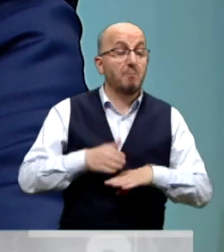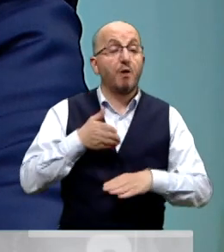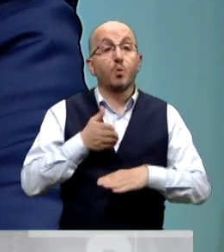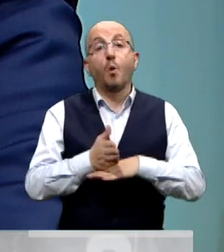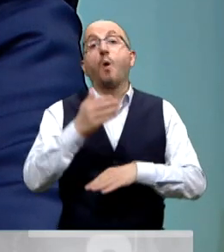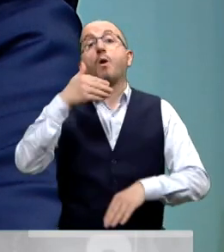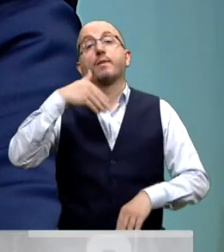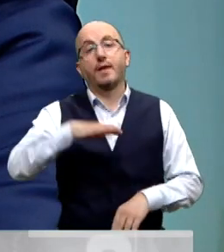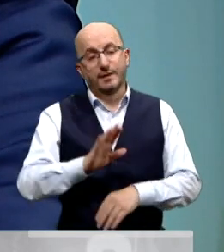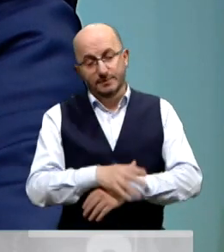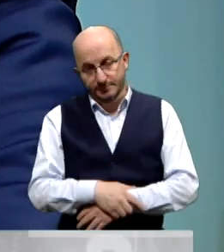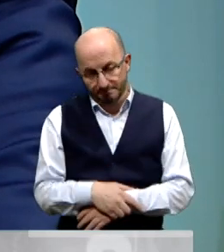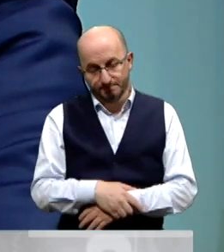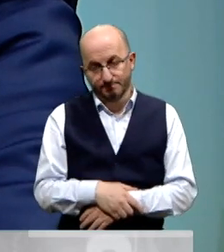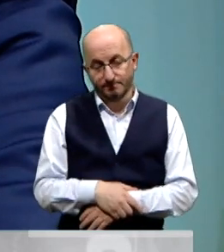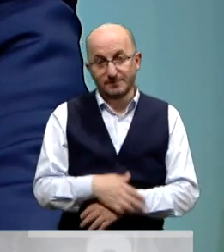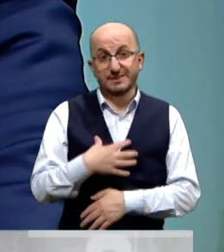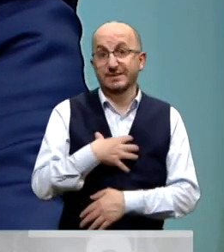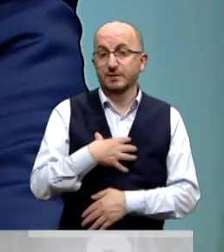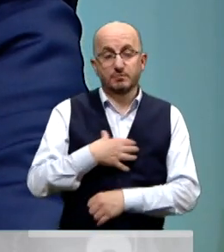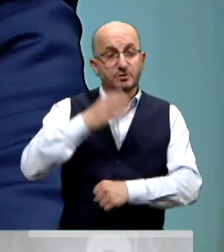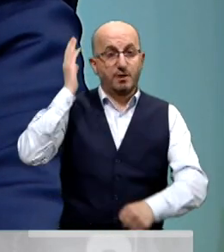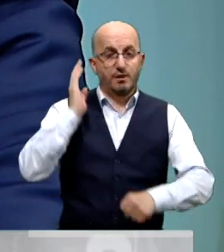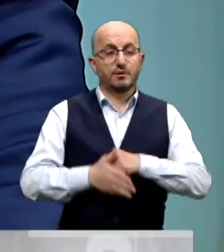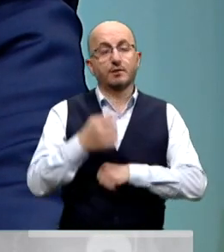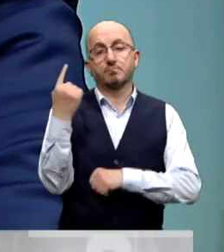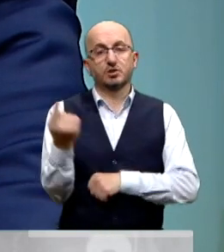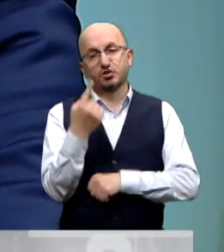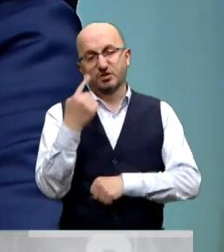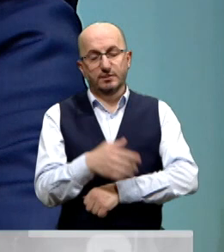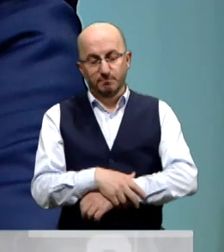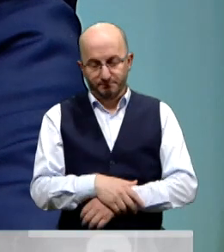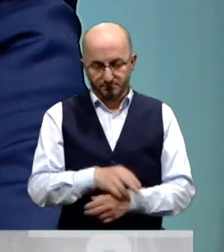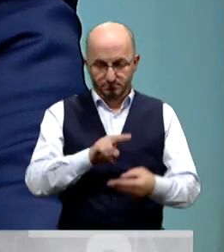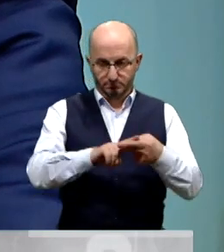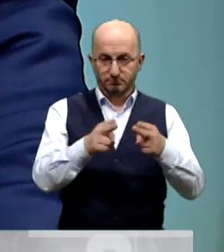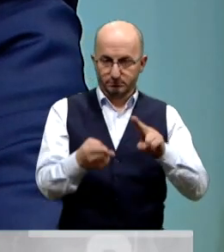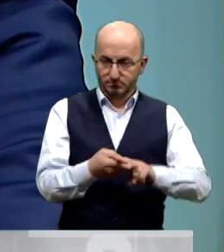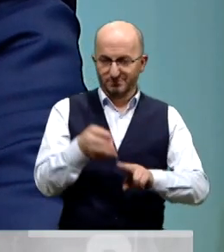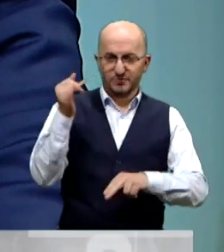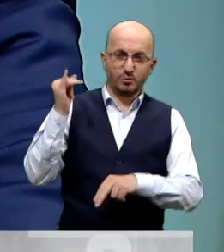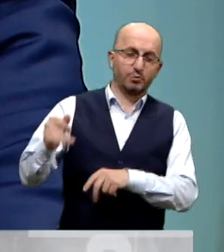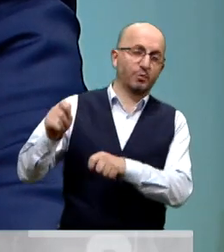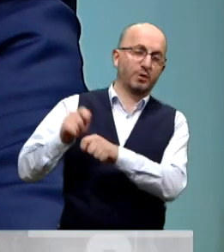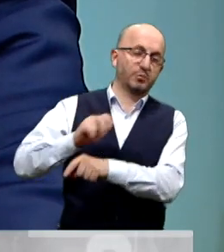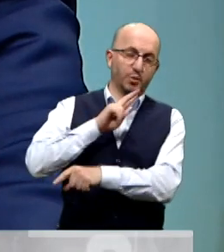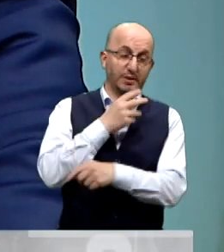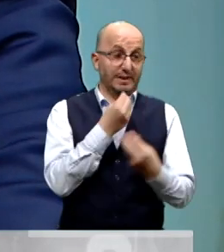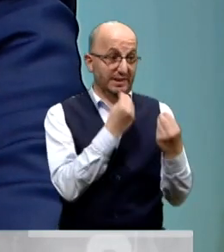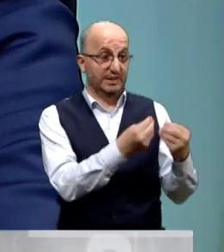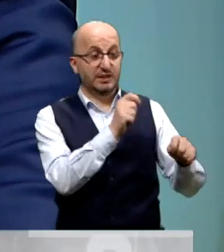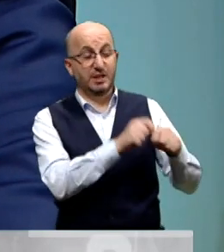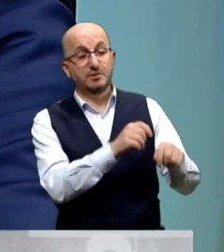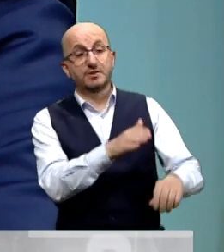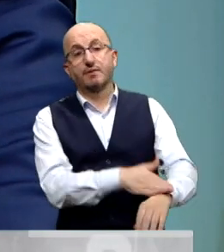büyü yapma yoluna gidersek bu dinimizce yasaklanan bir şeydir Yani büyü kötülüğe yapılırsa Günahtır iyiliğe